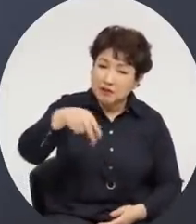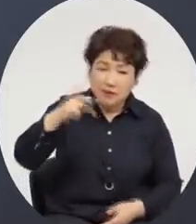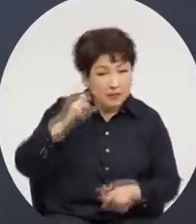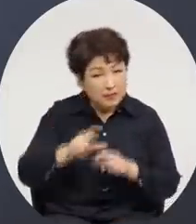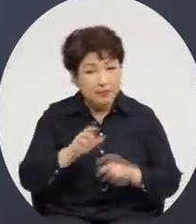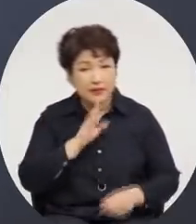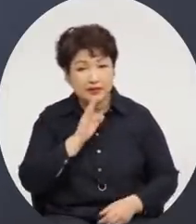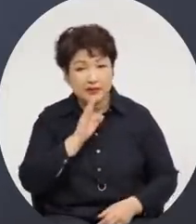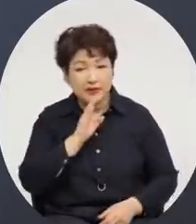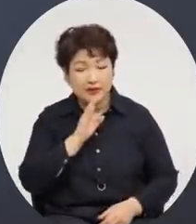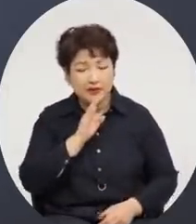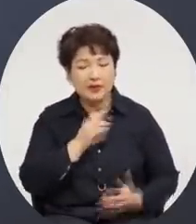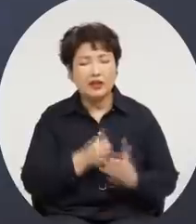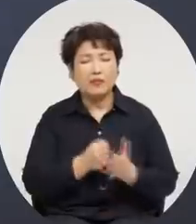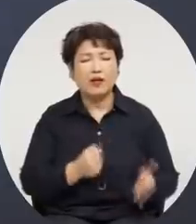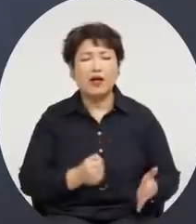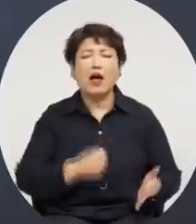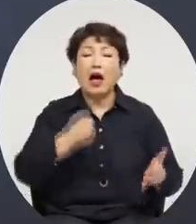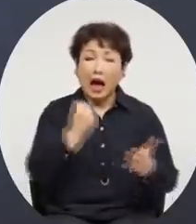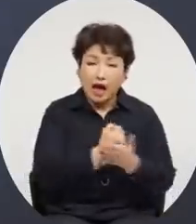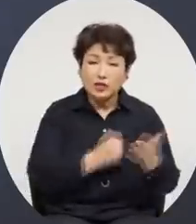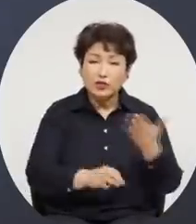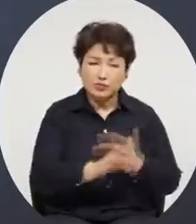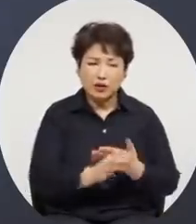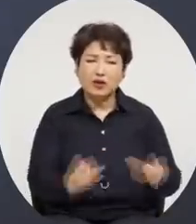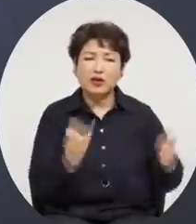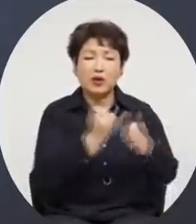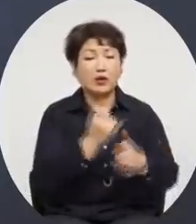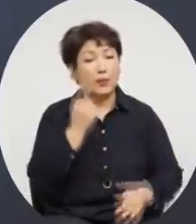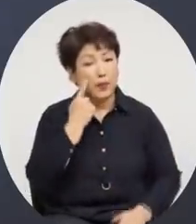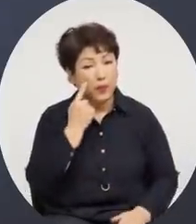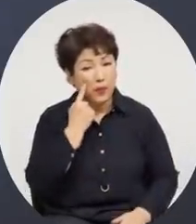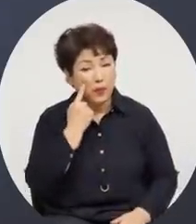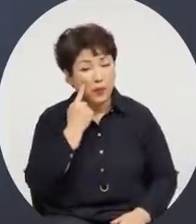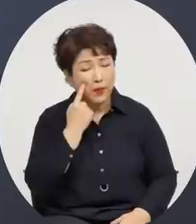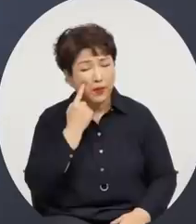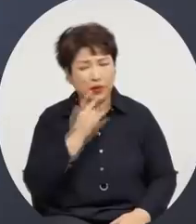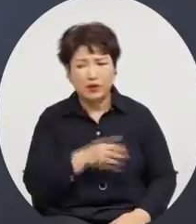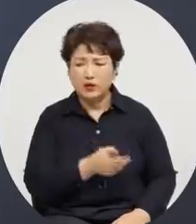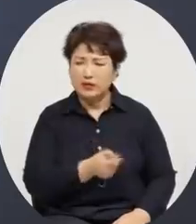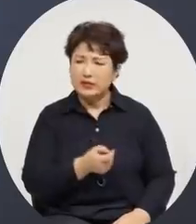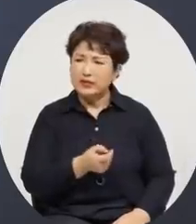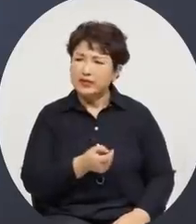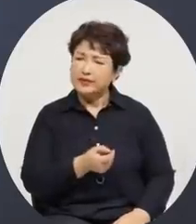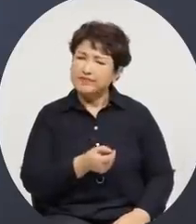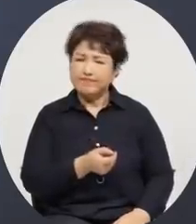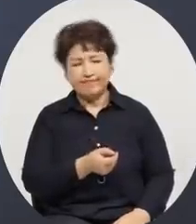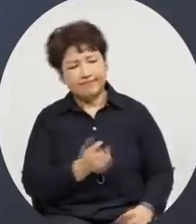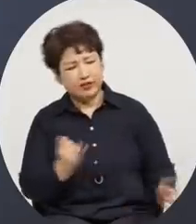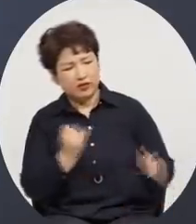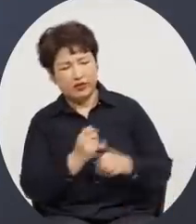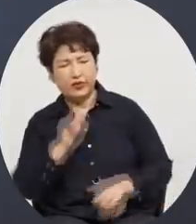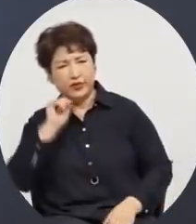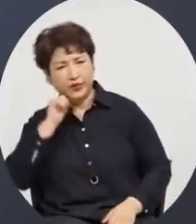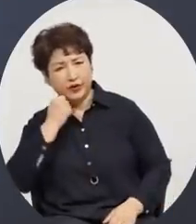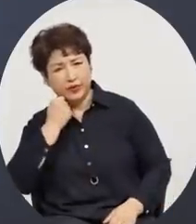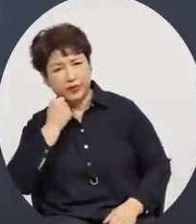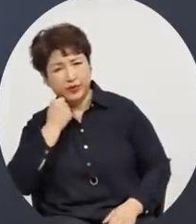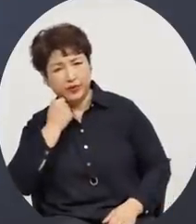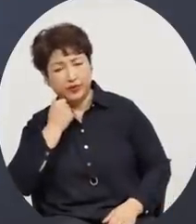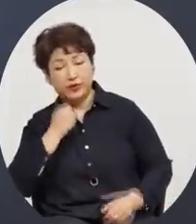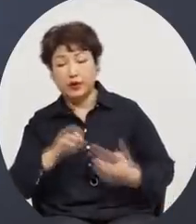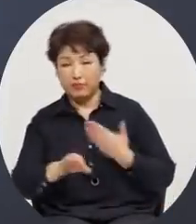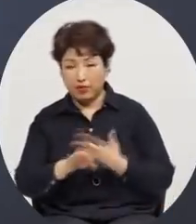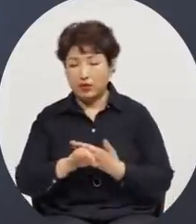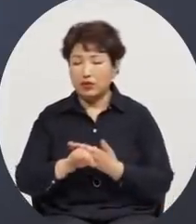있잖아요. 그러니까 아쉬우면 해보고 안 되겠다 싶으면 그만두면 뭐 이혼하는